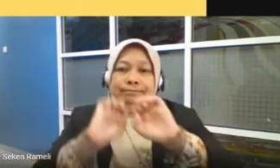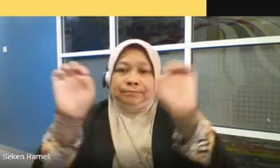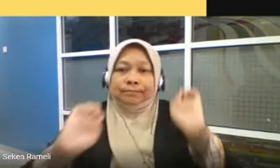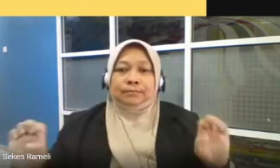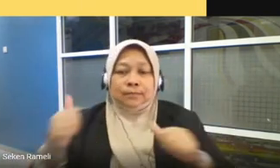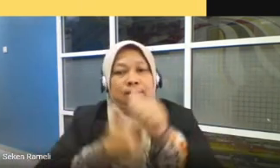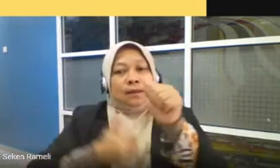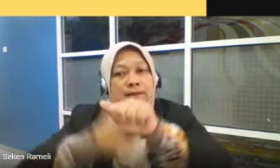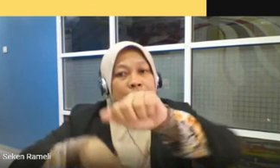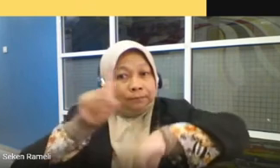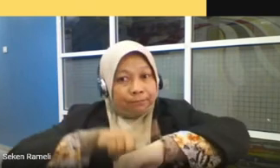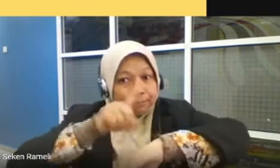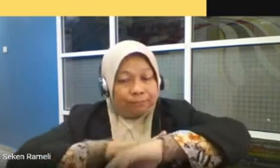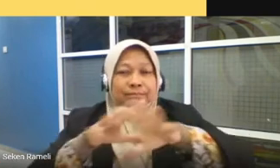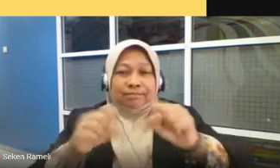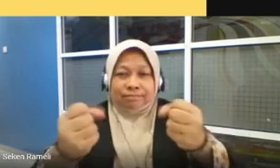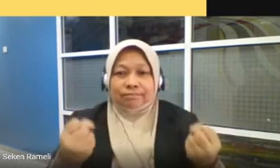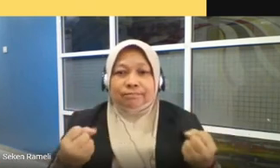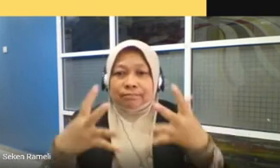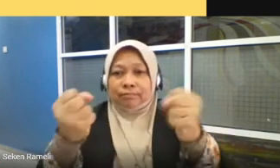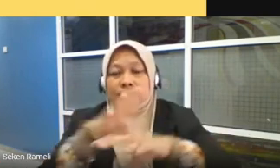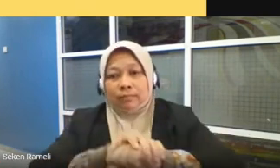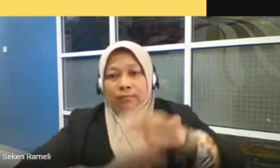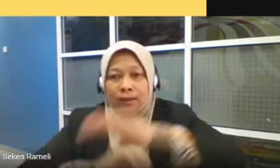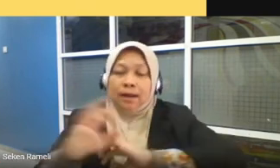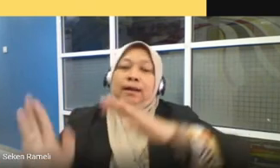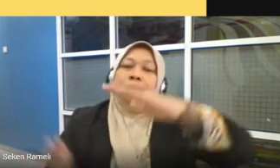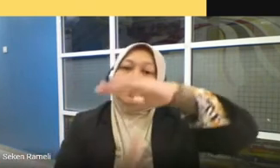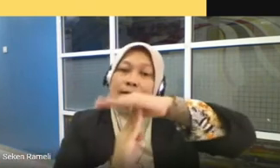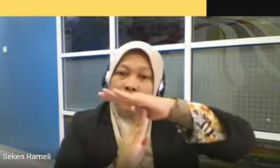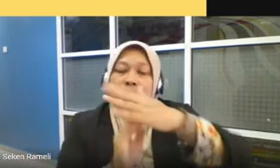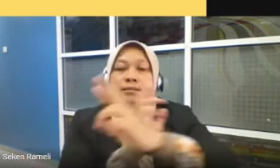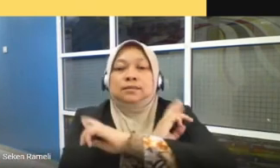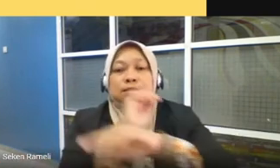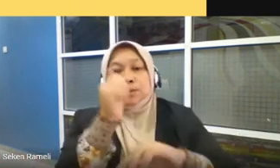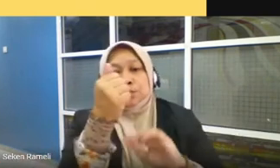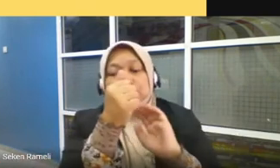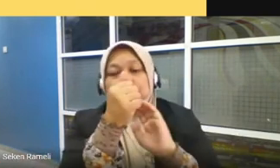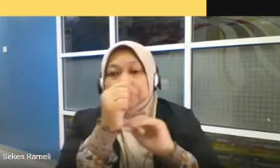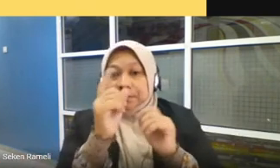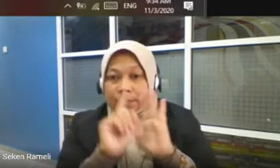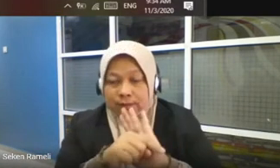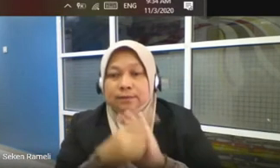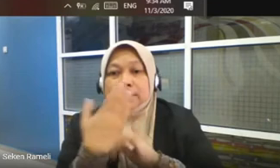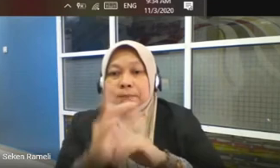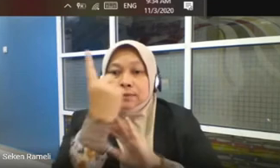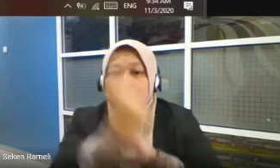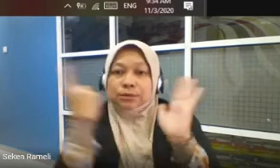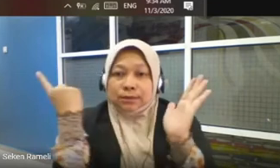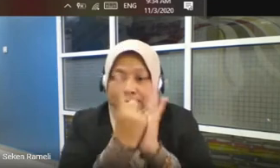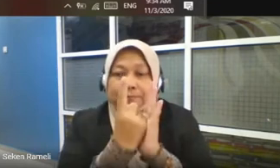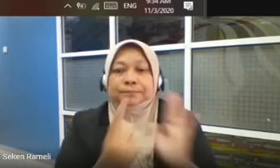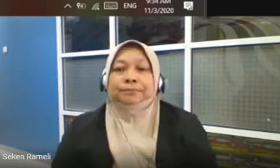ke semasa. Dan kita akan ada rehat selama 10 minit pada 1 jam yang pertama. Baiklah.